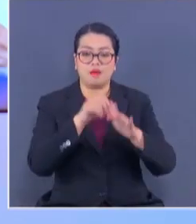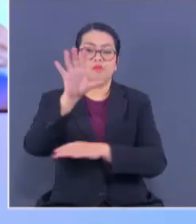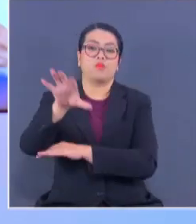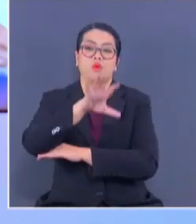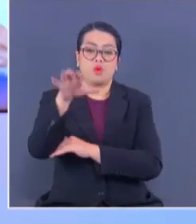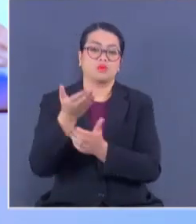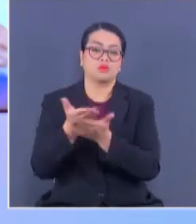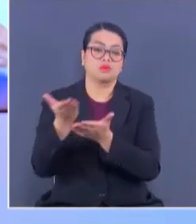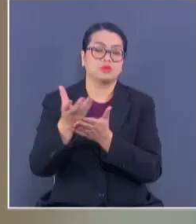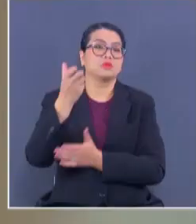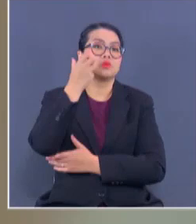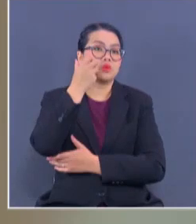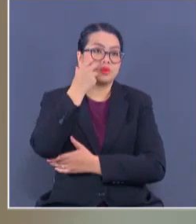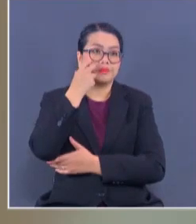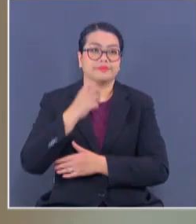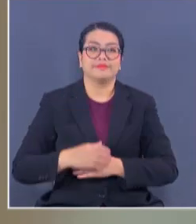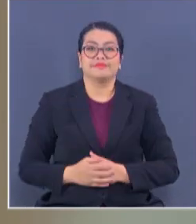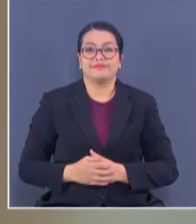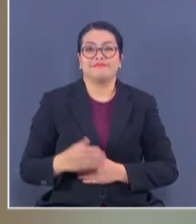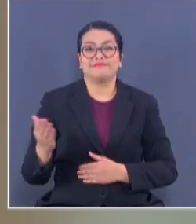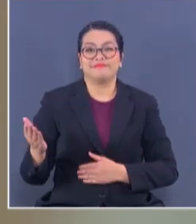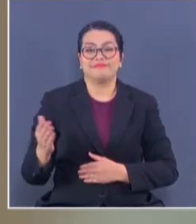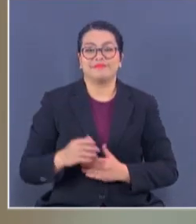อกซื้อโทรศัพท์มือถือค่ะ